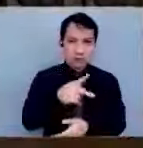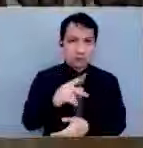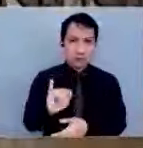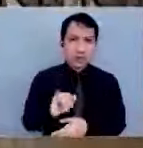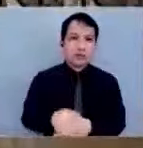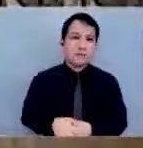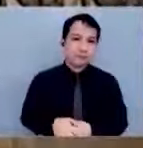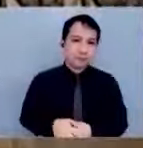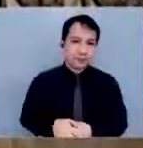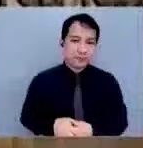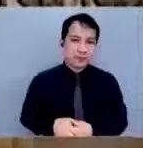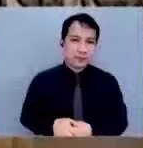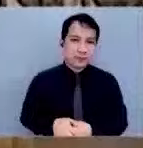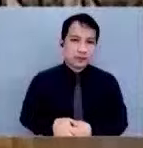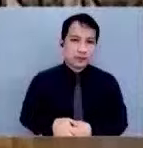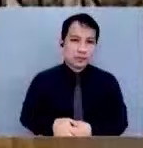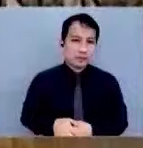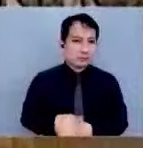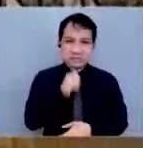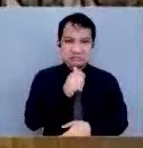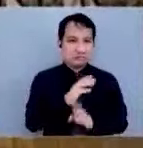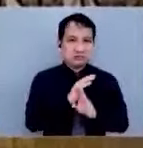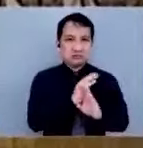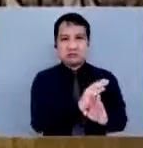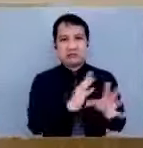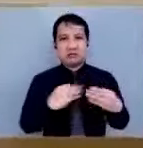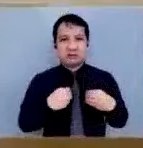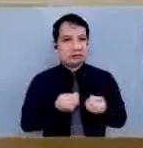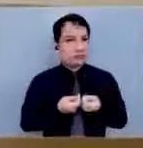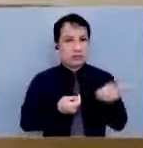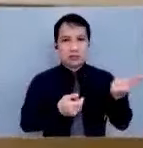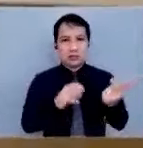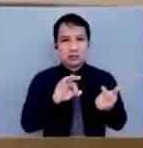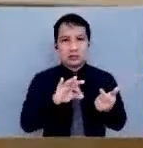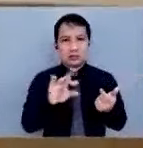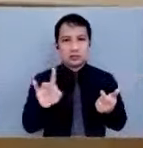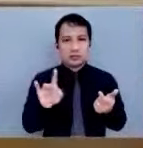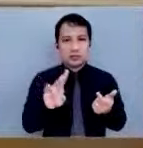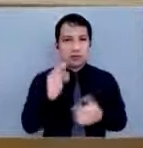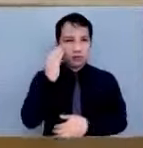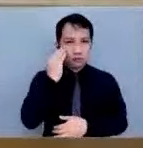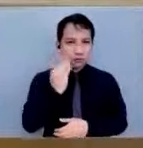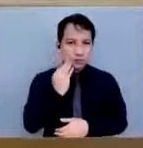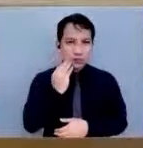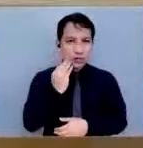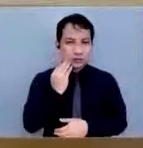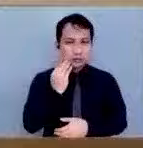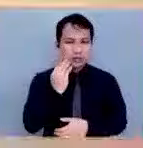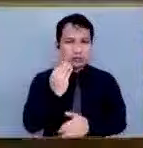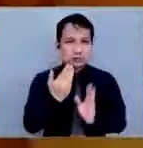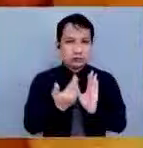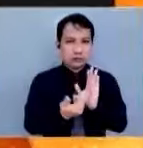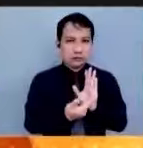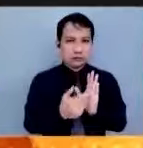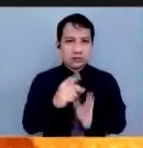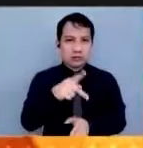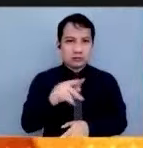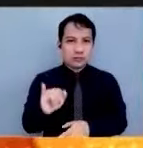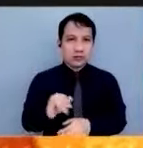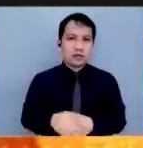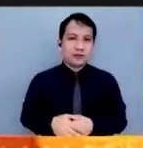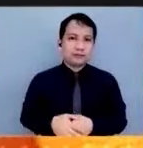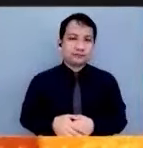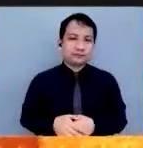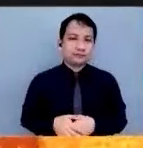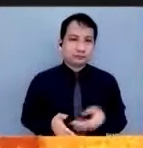Pero binaril ito ng Korte Suprema taong 1997 dahil kulang pa ng enabling law para sa People's Initiative. Panahon naman ni